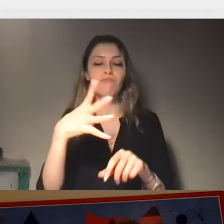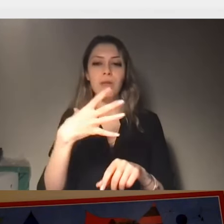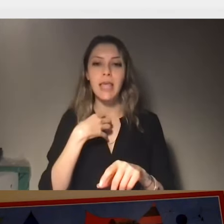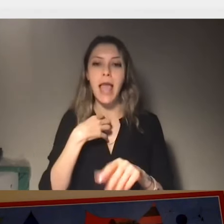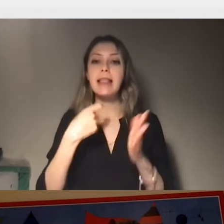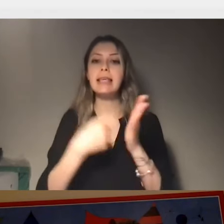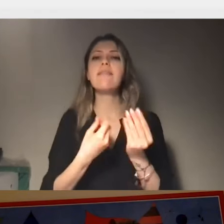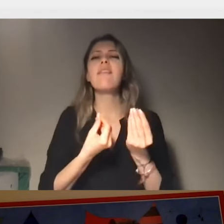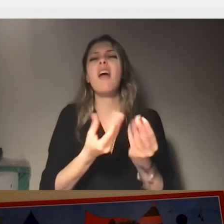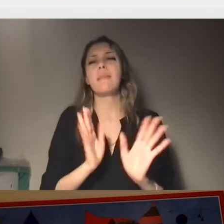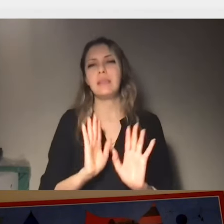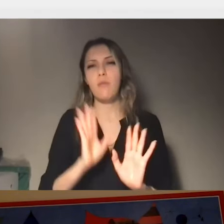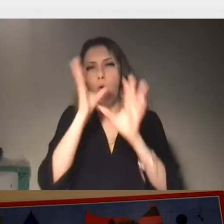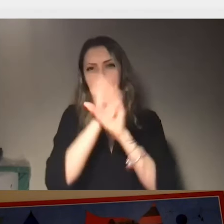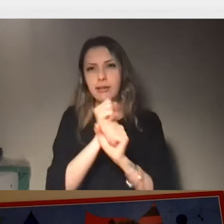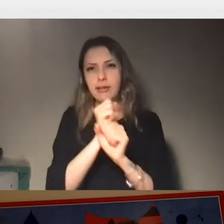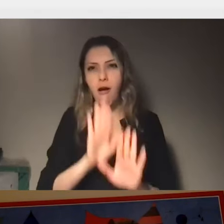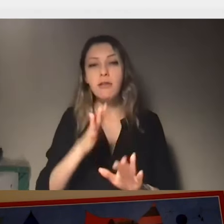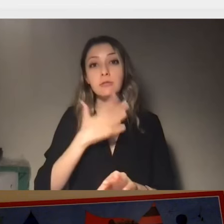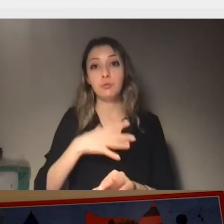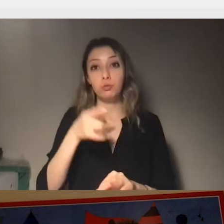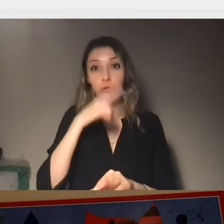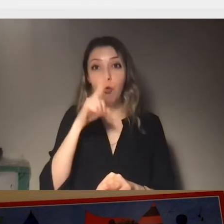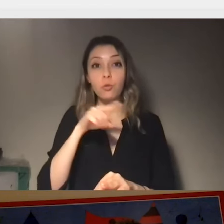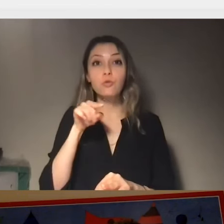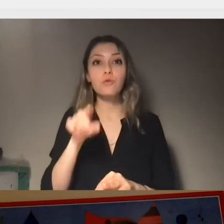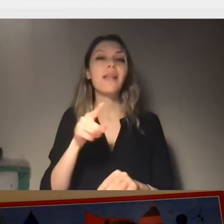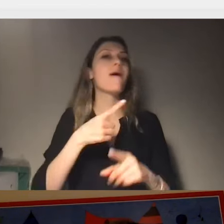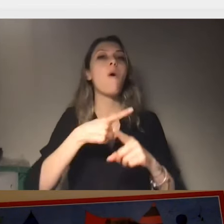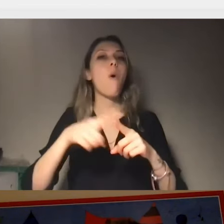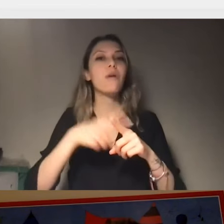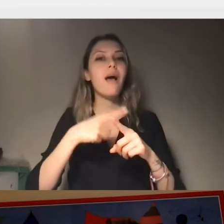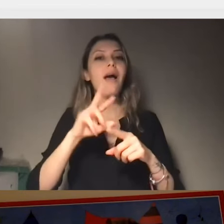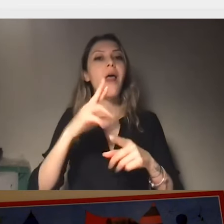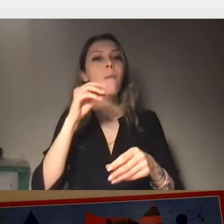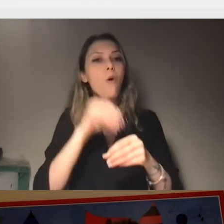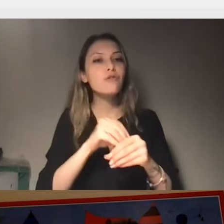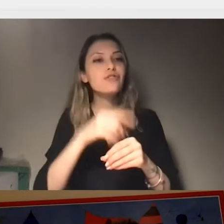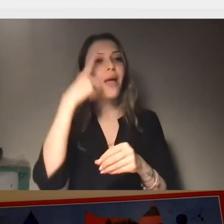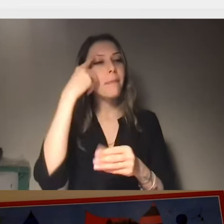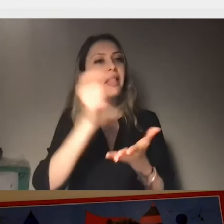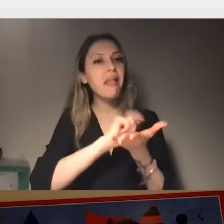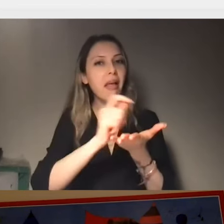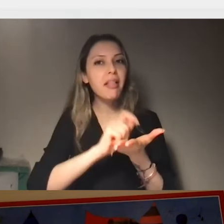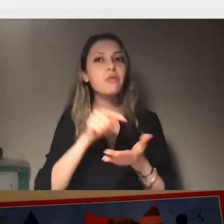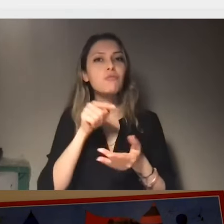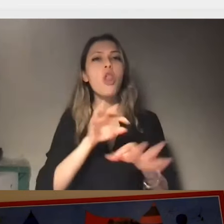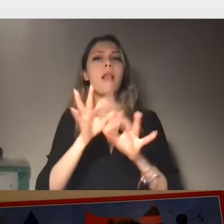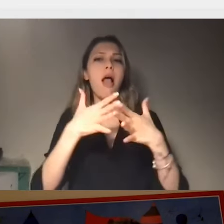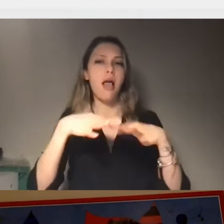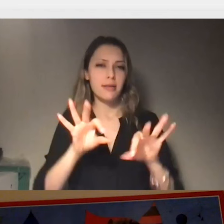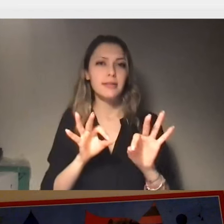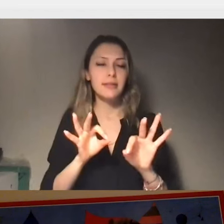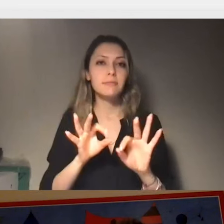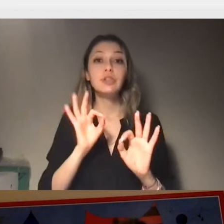vermek istemediler. Onların raporları hani o kolektif raporun içerisine alındı. Böyle bir strateji istedik. Şimdi yapmak